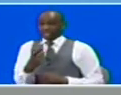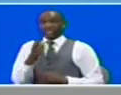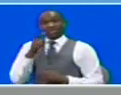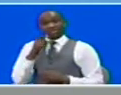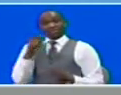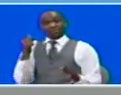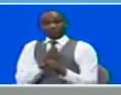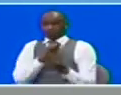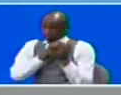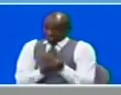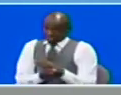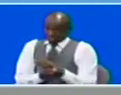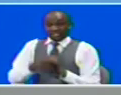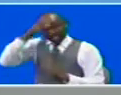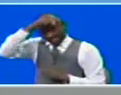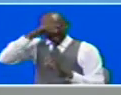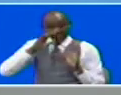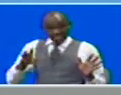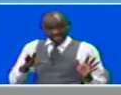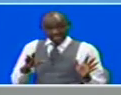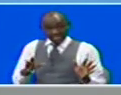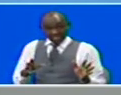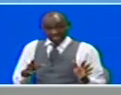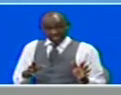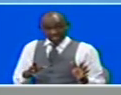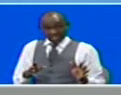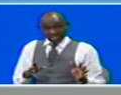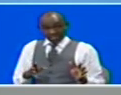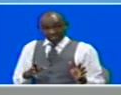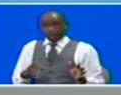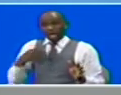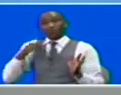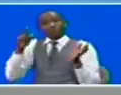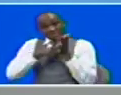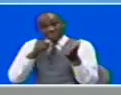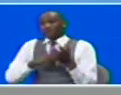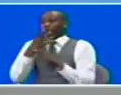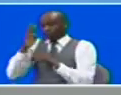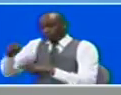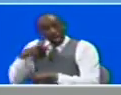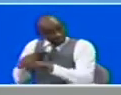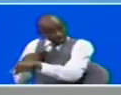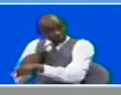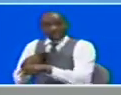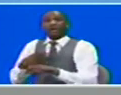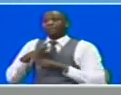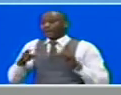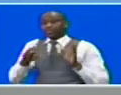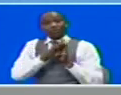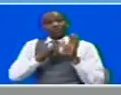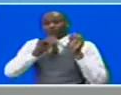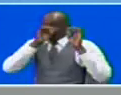kubatilisha certificate yake ya degree useme ya kwamba kuna dosari kwa certificate yake hii ya chini, kwa hivyo